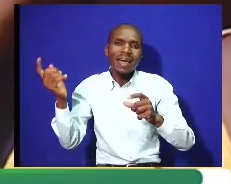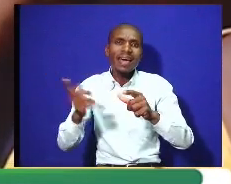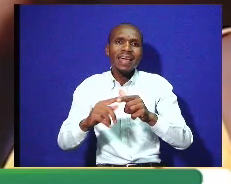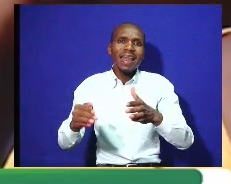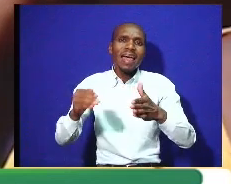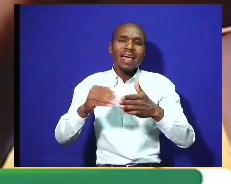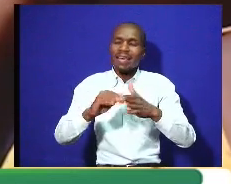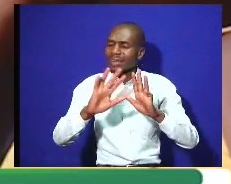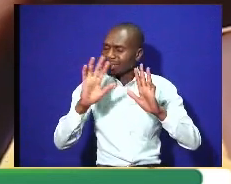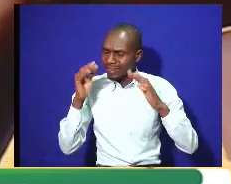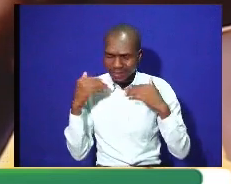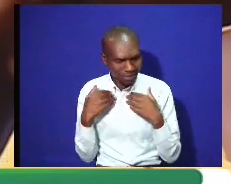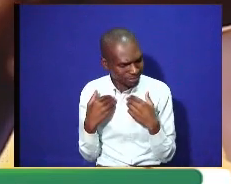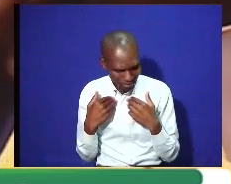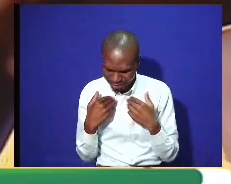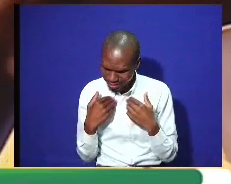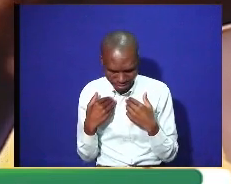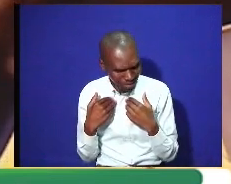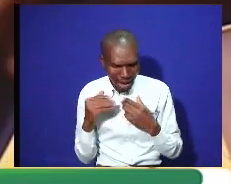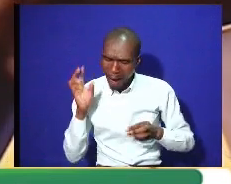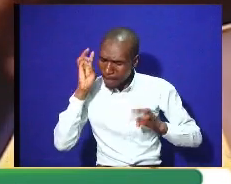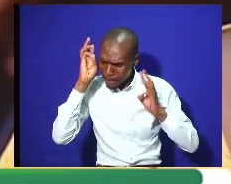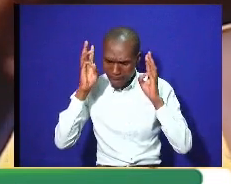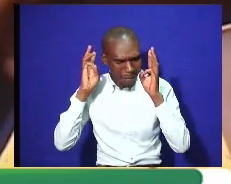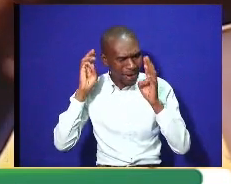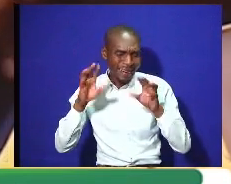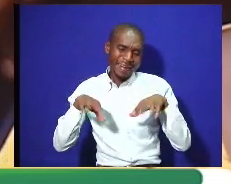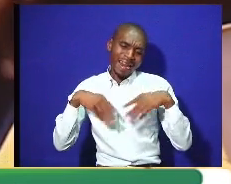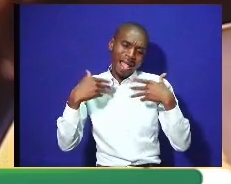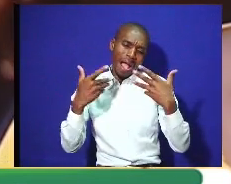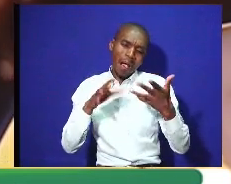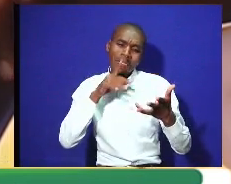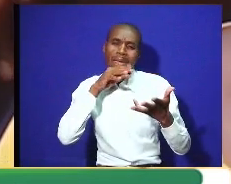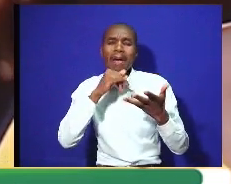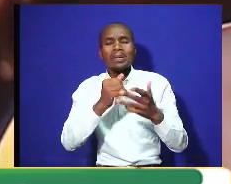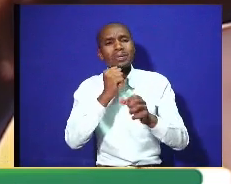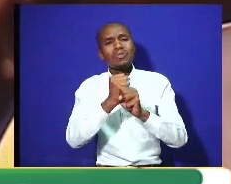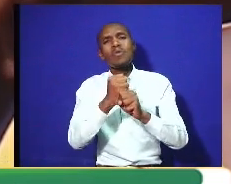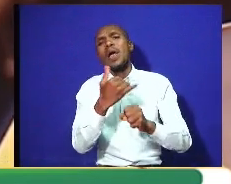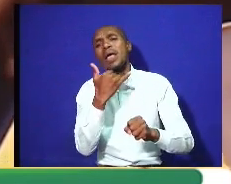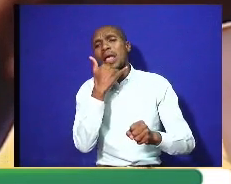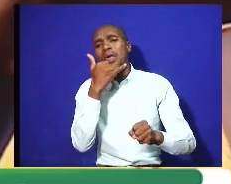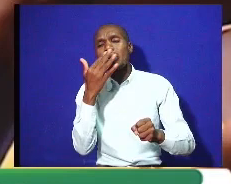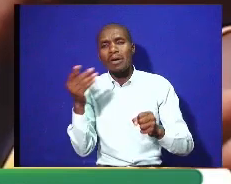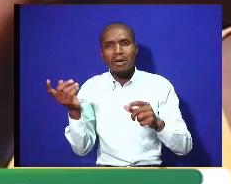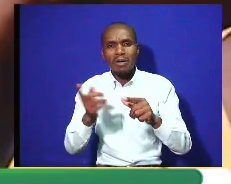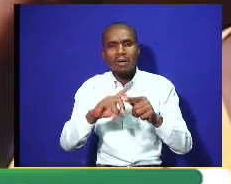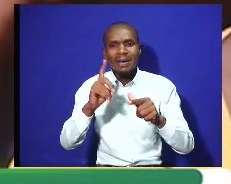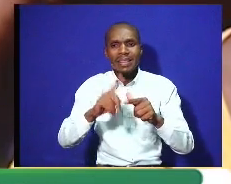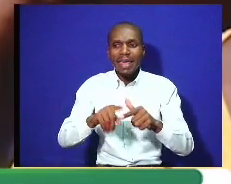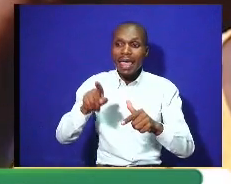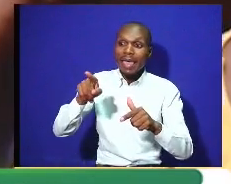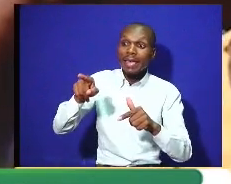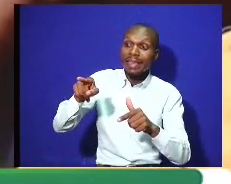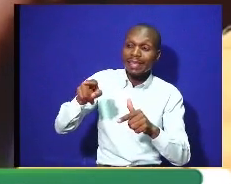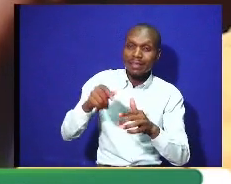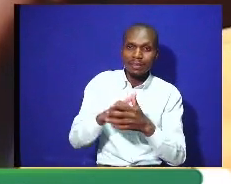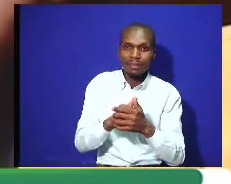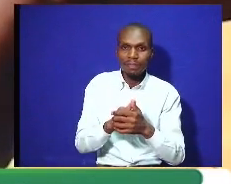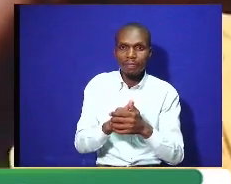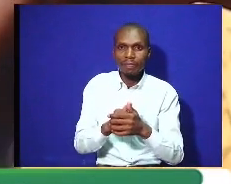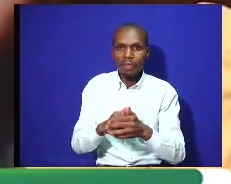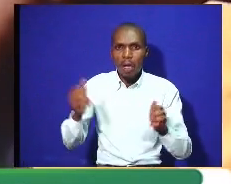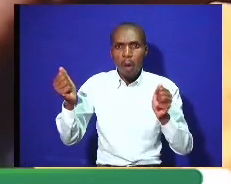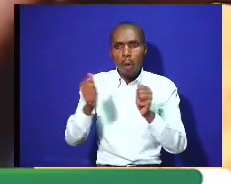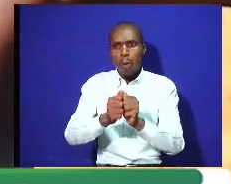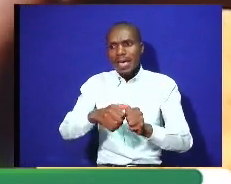kana gaki. Kono wakumati nami ndo kia viga wasa chaba wa tolete. Akuwa era isaka pamocha na